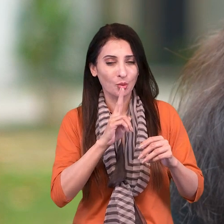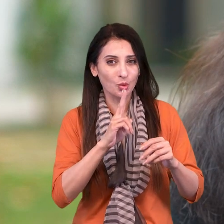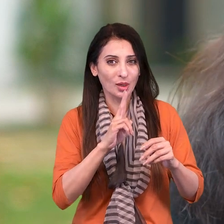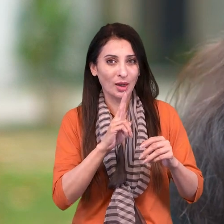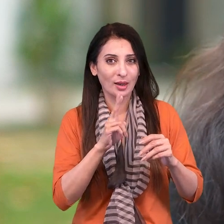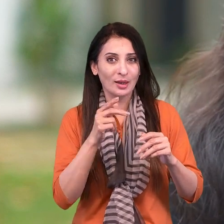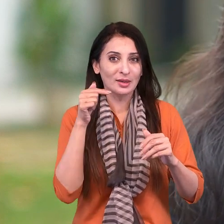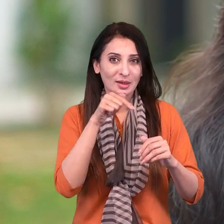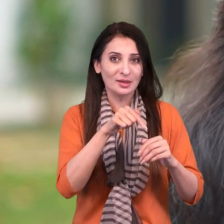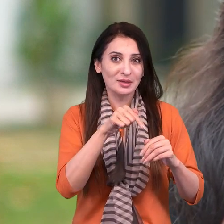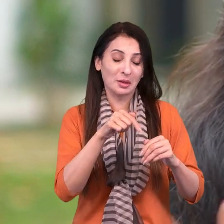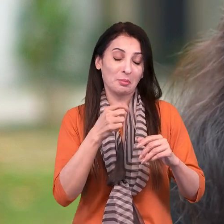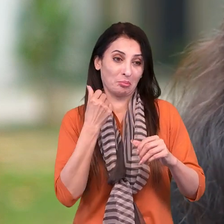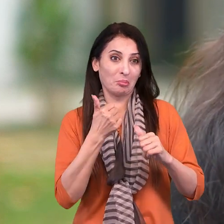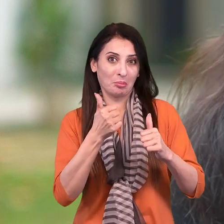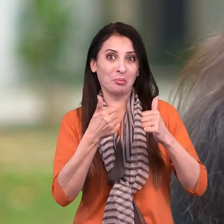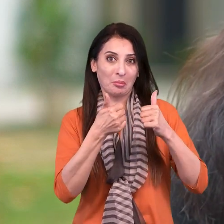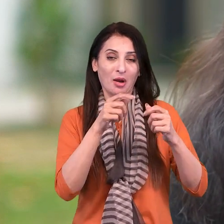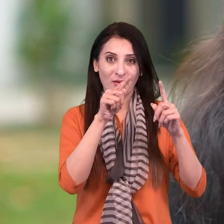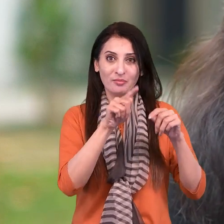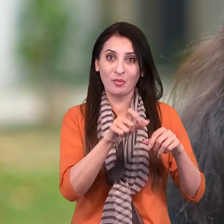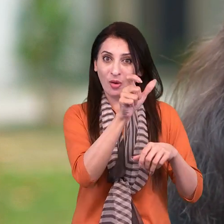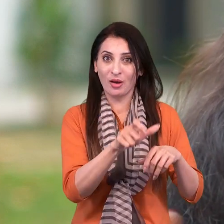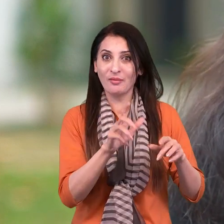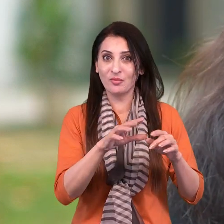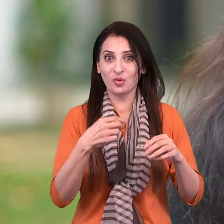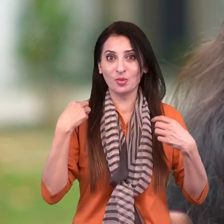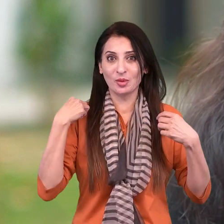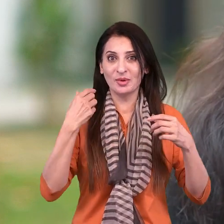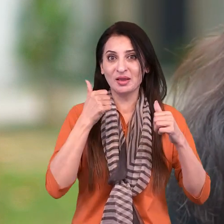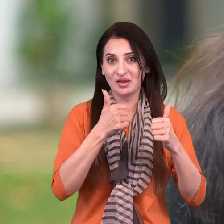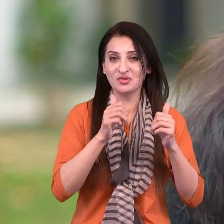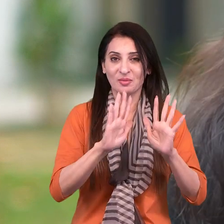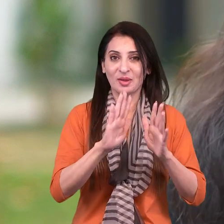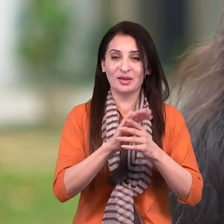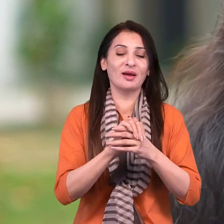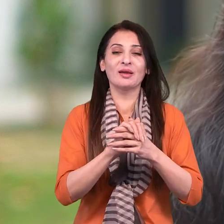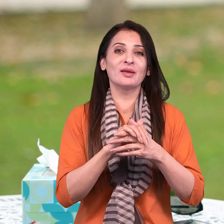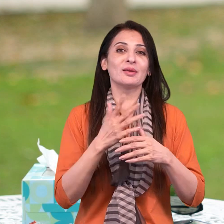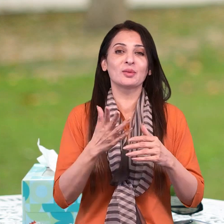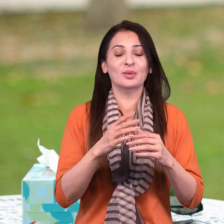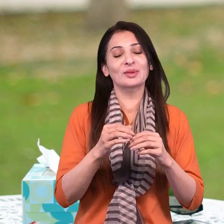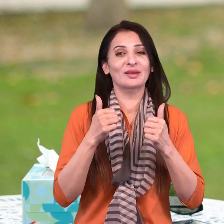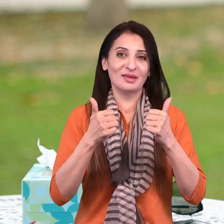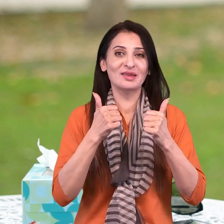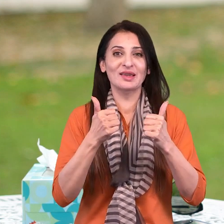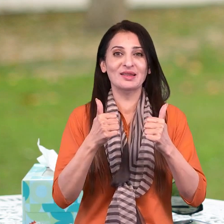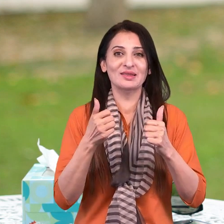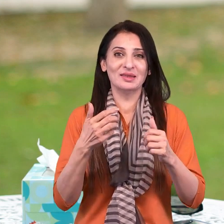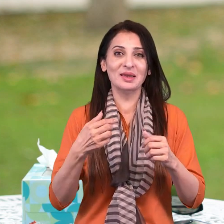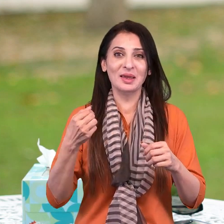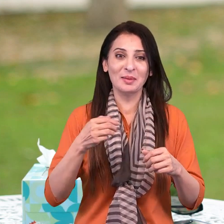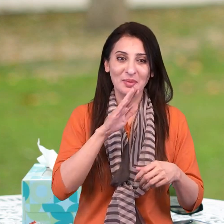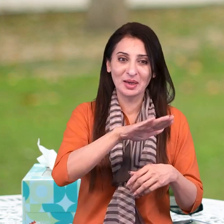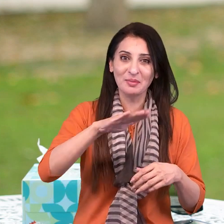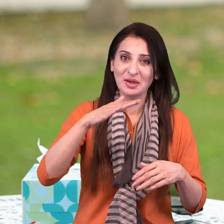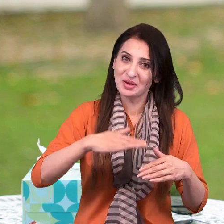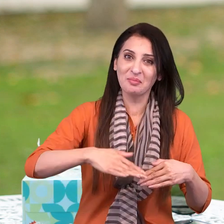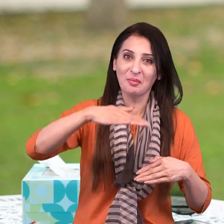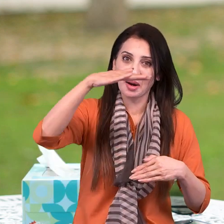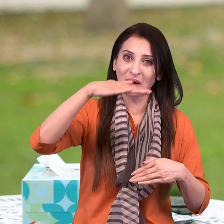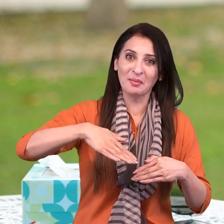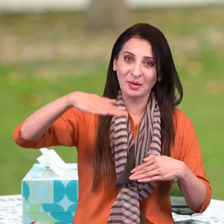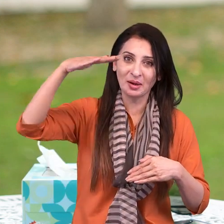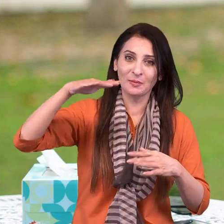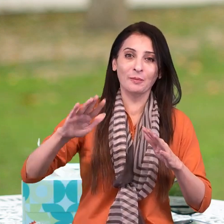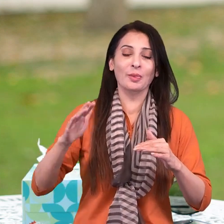me and she said, "I really love this jora of yours, but this has pants, and I don't wear pants." एंड वी ऑफ कोर्स शुरू से ही,